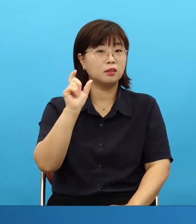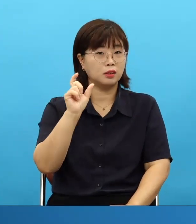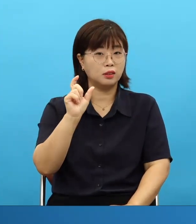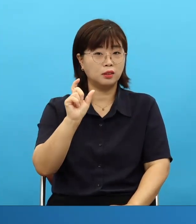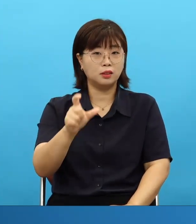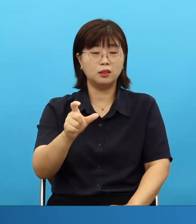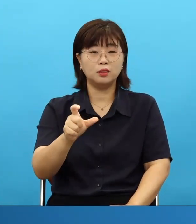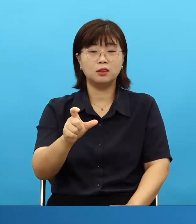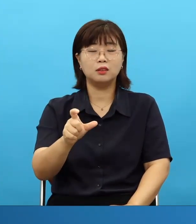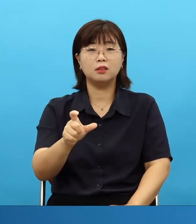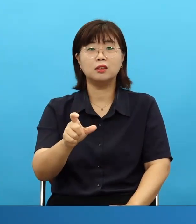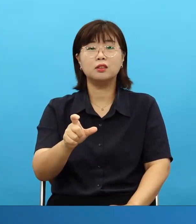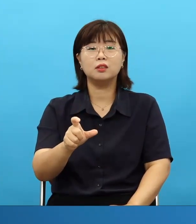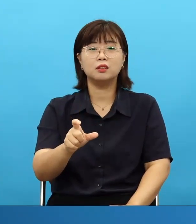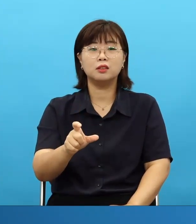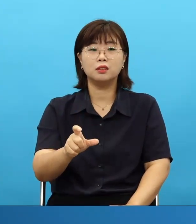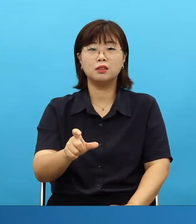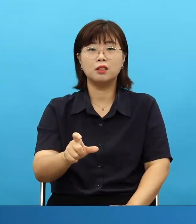영불변하시니.